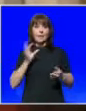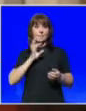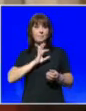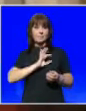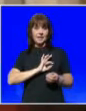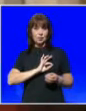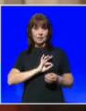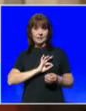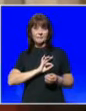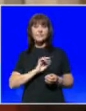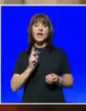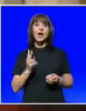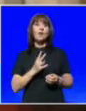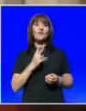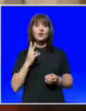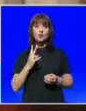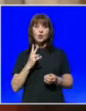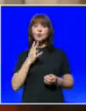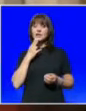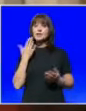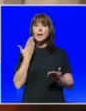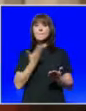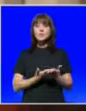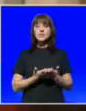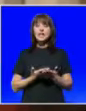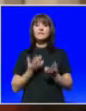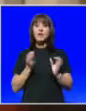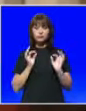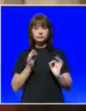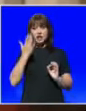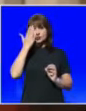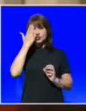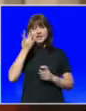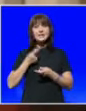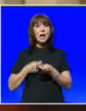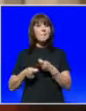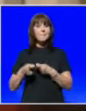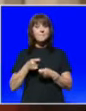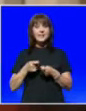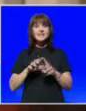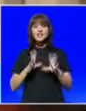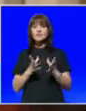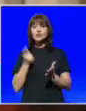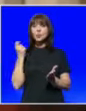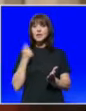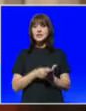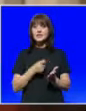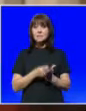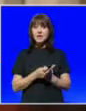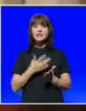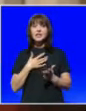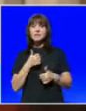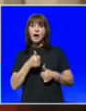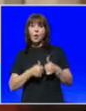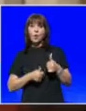поставане на изрядния бизнес, лоялния бизнес, който винаги си е плащал всичко, в по-добра конкурентна